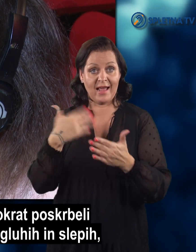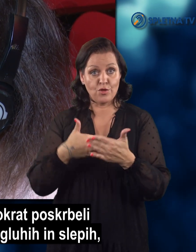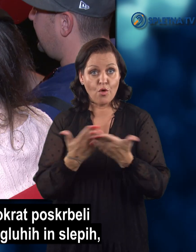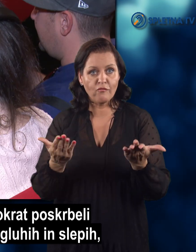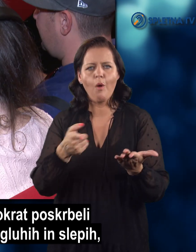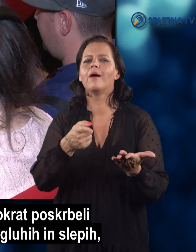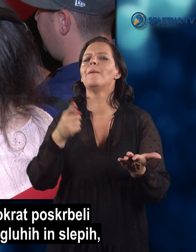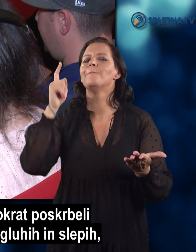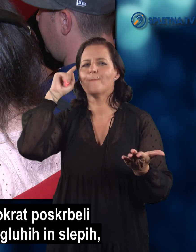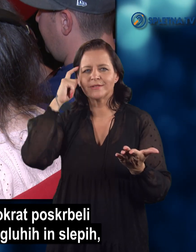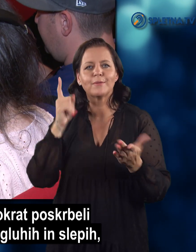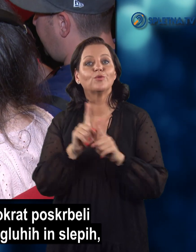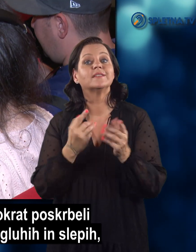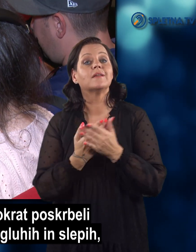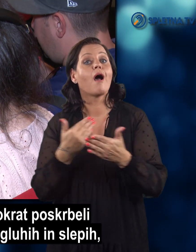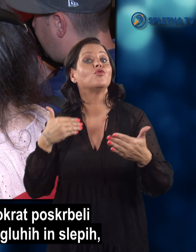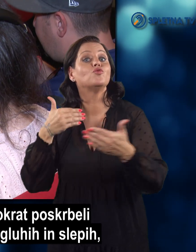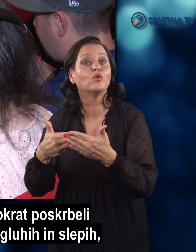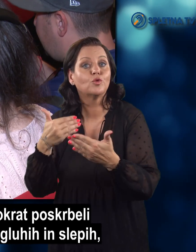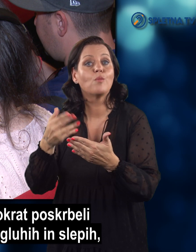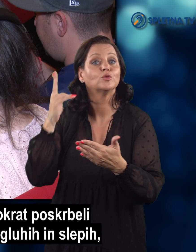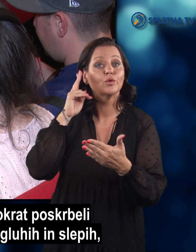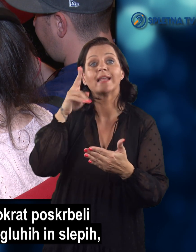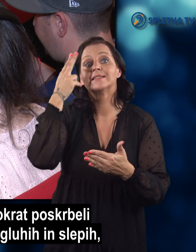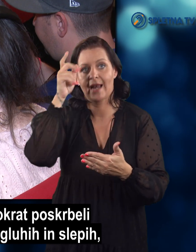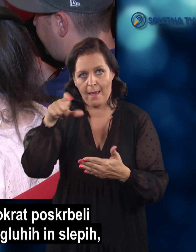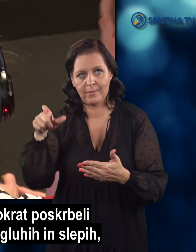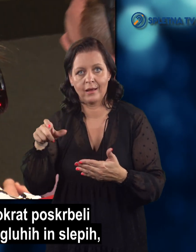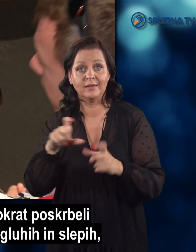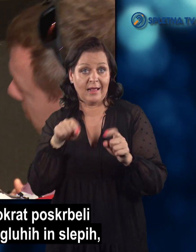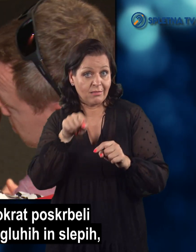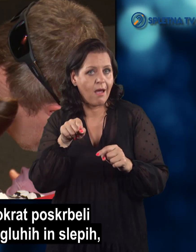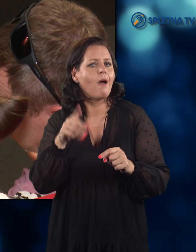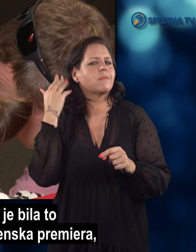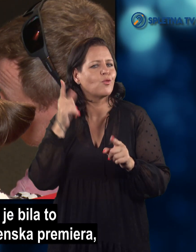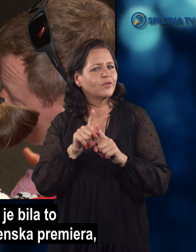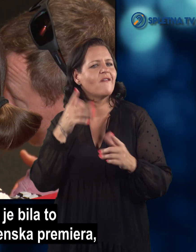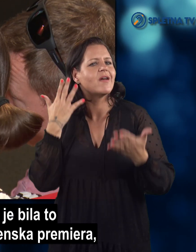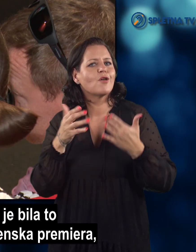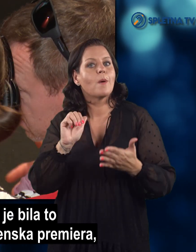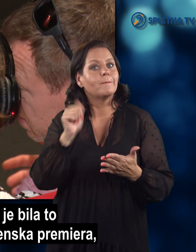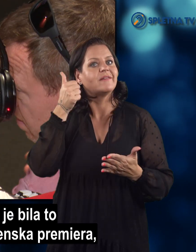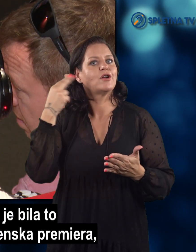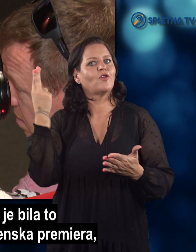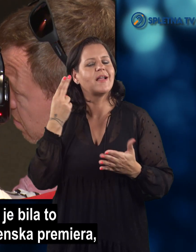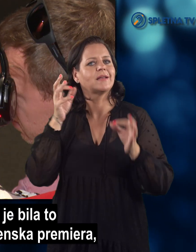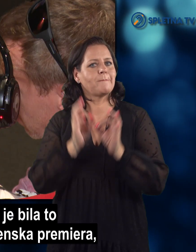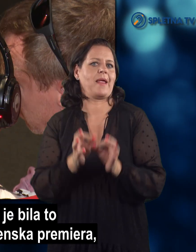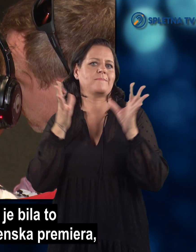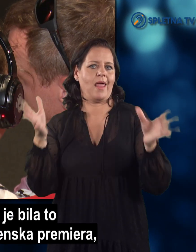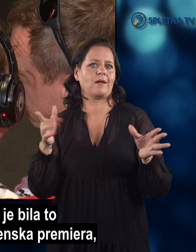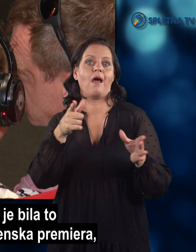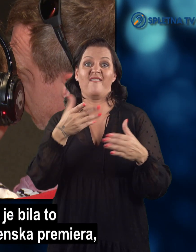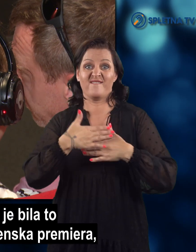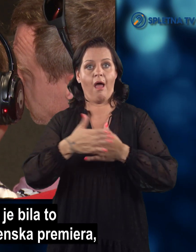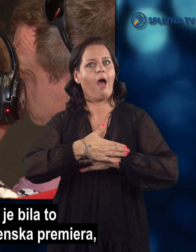V Kinodvoru so tokrat poskrbeli tudi za dostopnost gluhih in slepih, zaradi česar je bila to verjetno